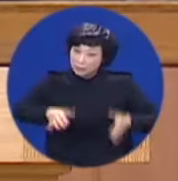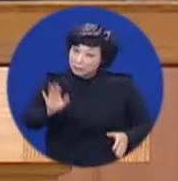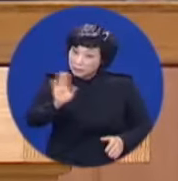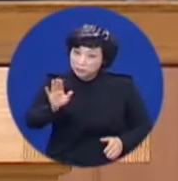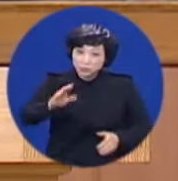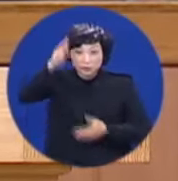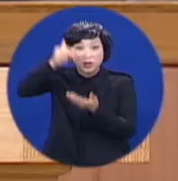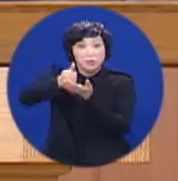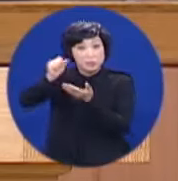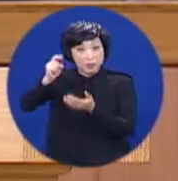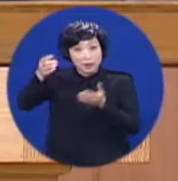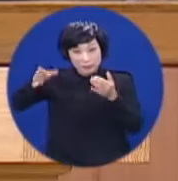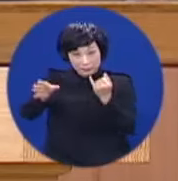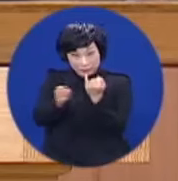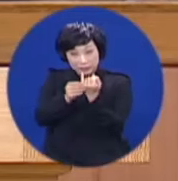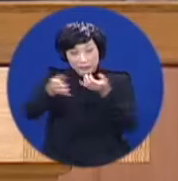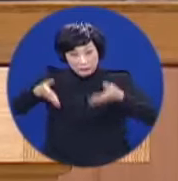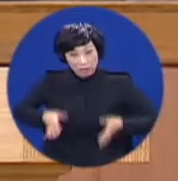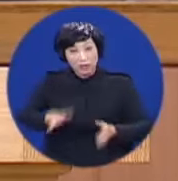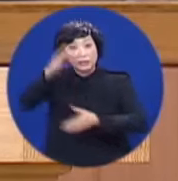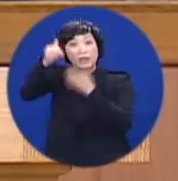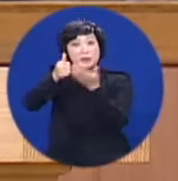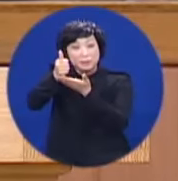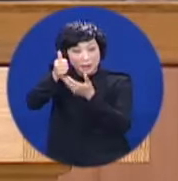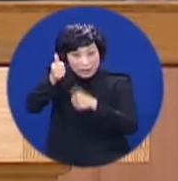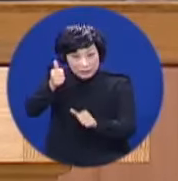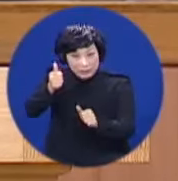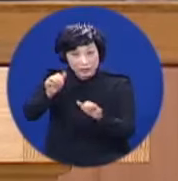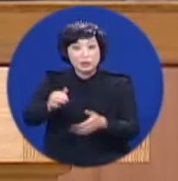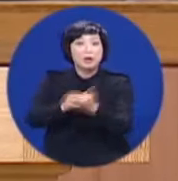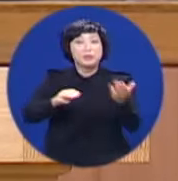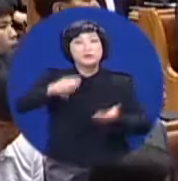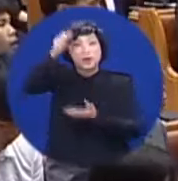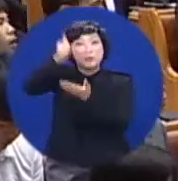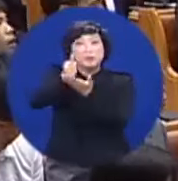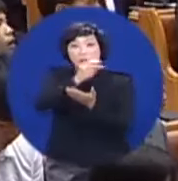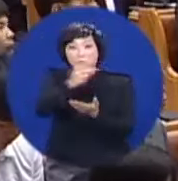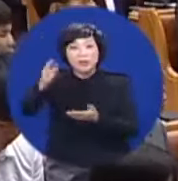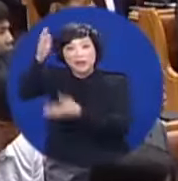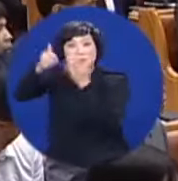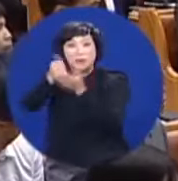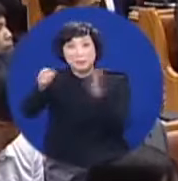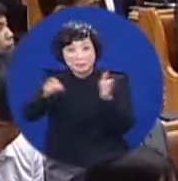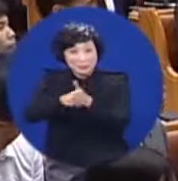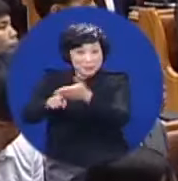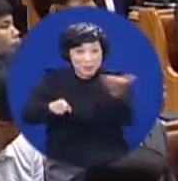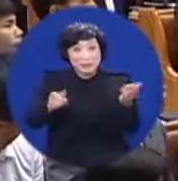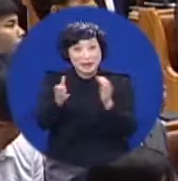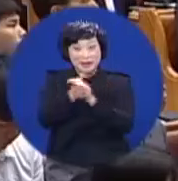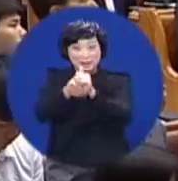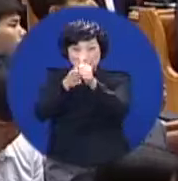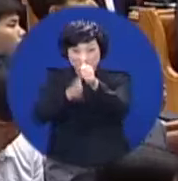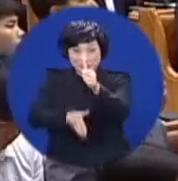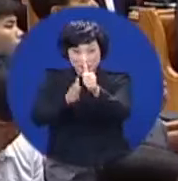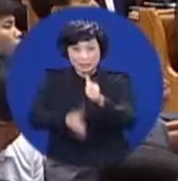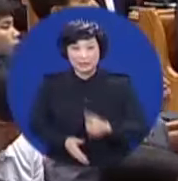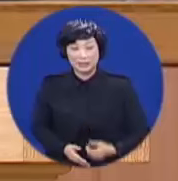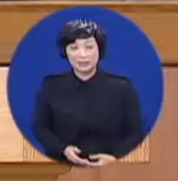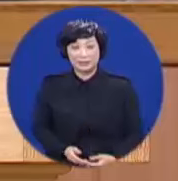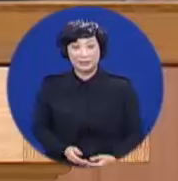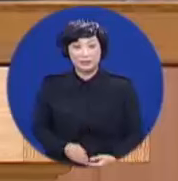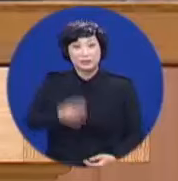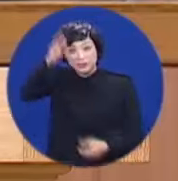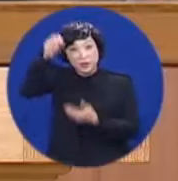태어난 하나님의 아들. 성령이 하나님이라고 믿으시면 아멘합시다. 그러니까 성령